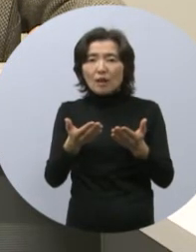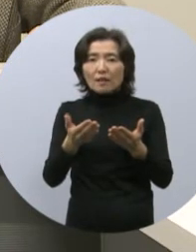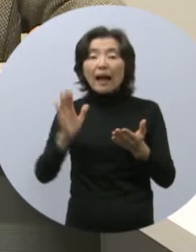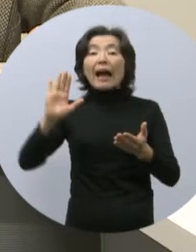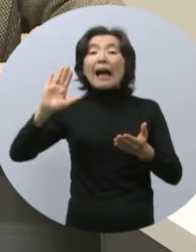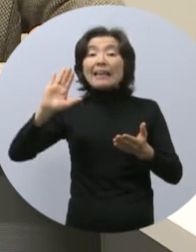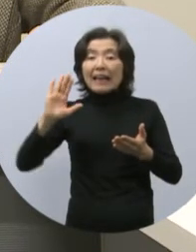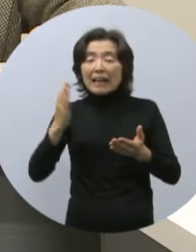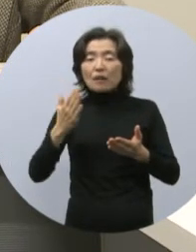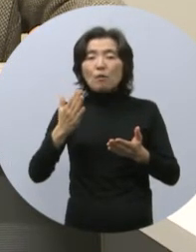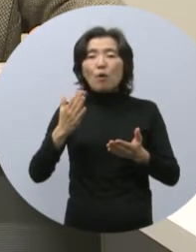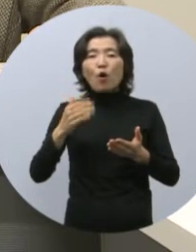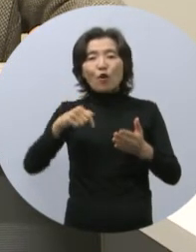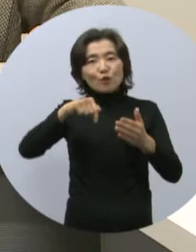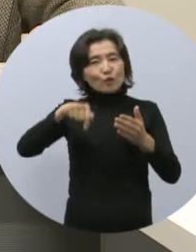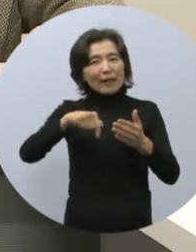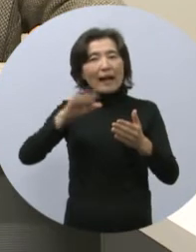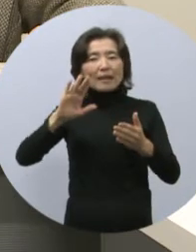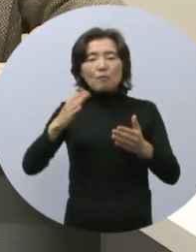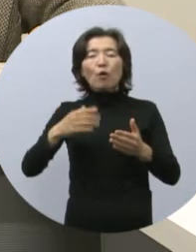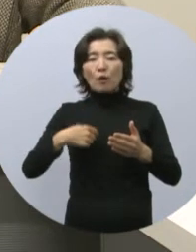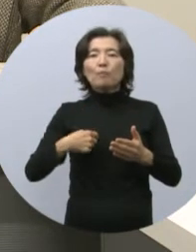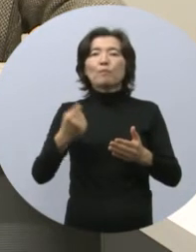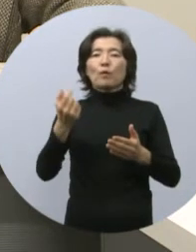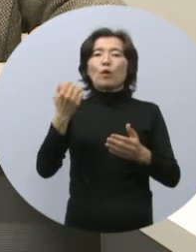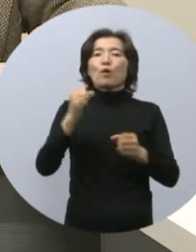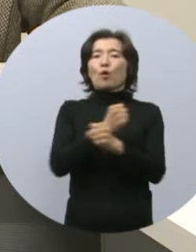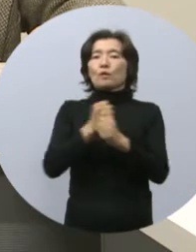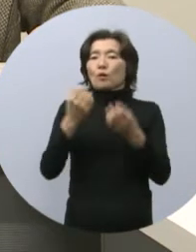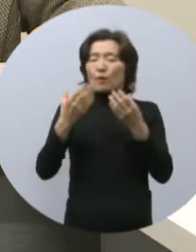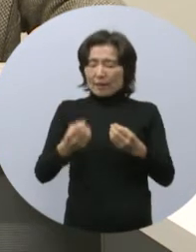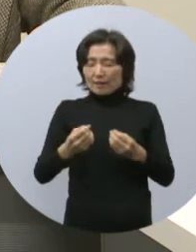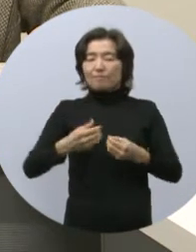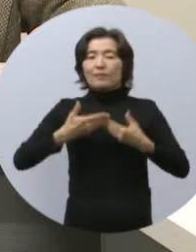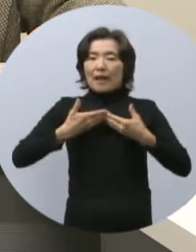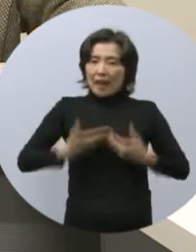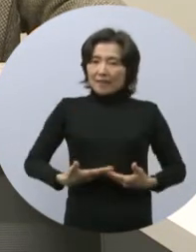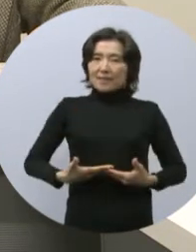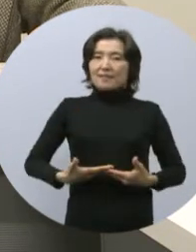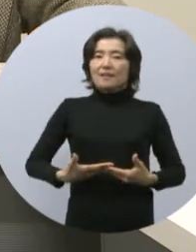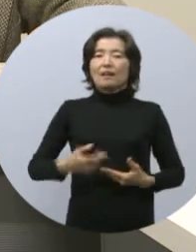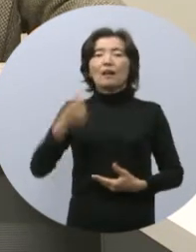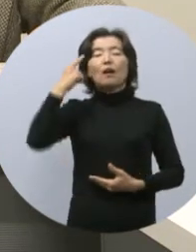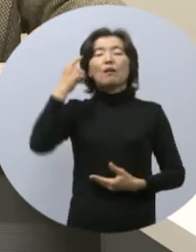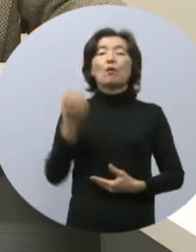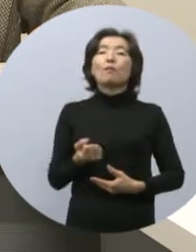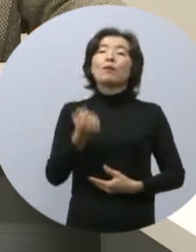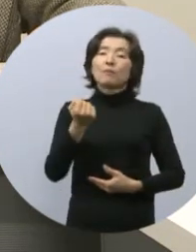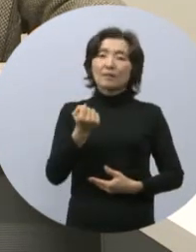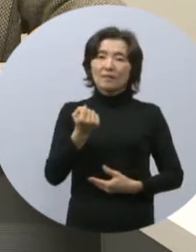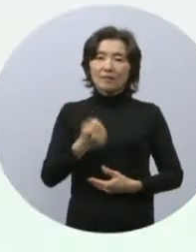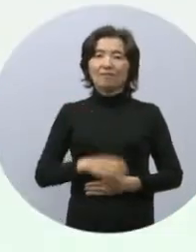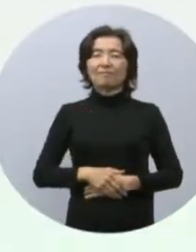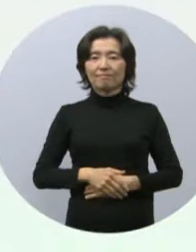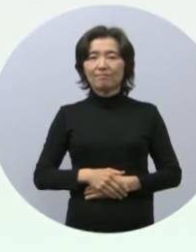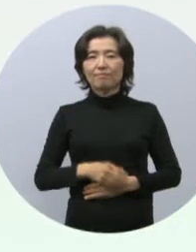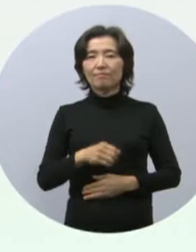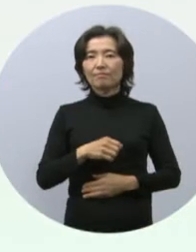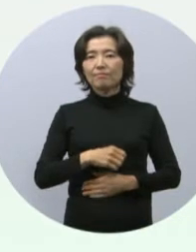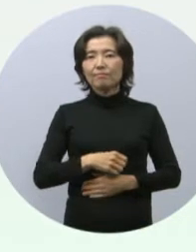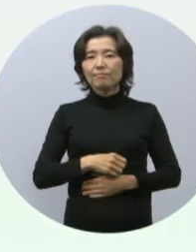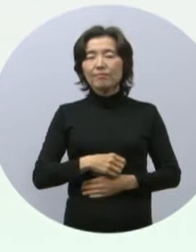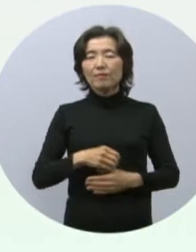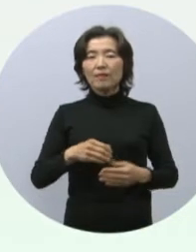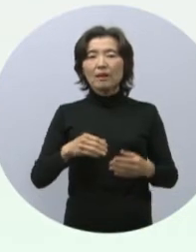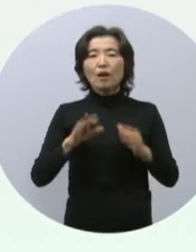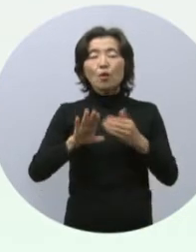とも言えない安心感を感じることができましたんでね、本当にやってよかったと思います。 最後